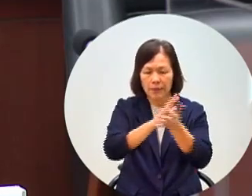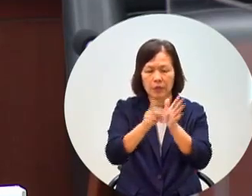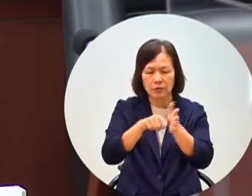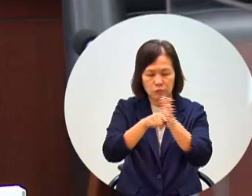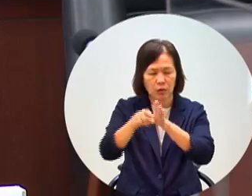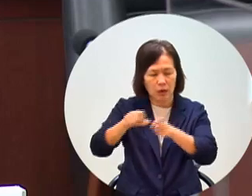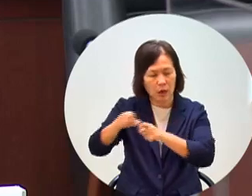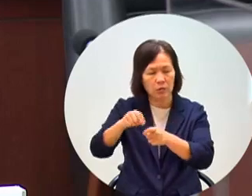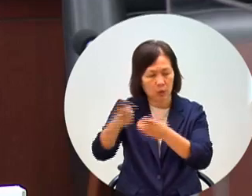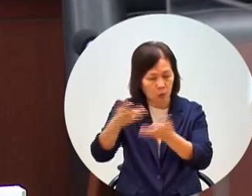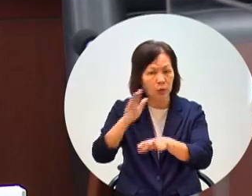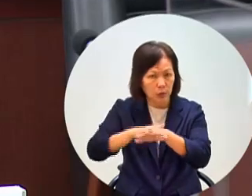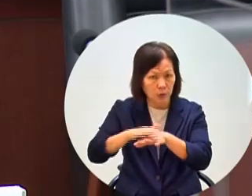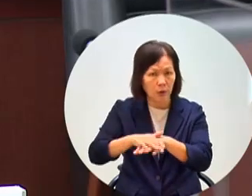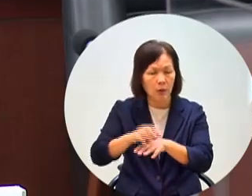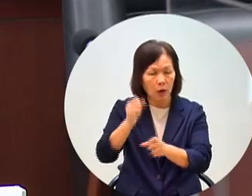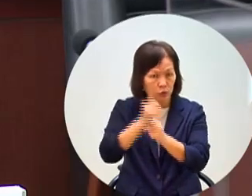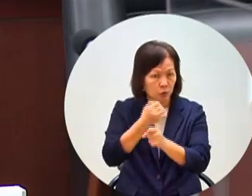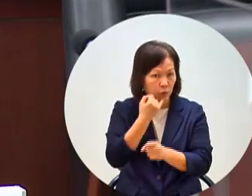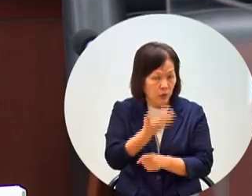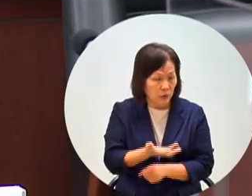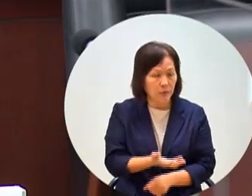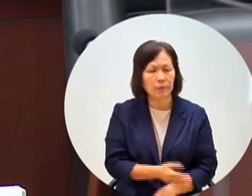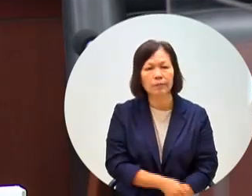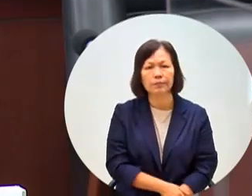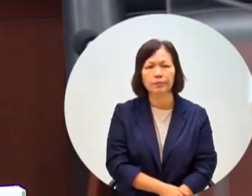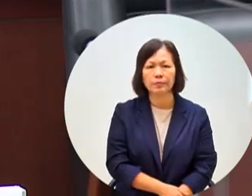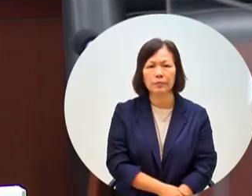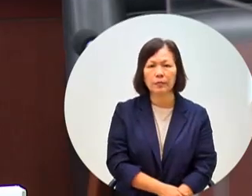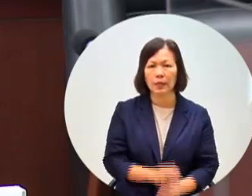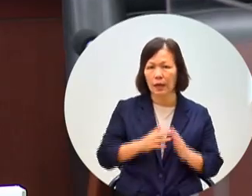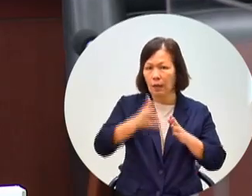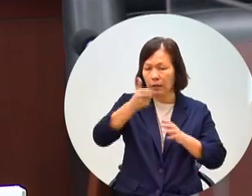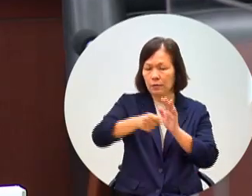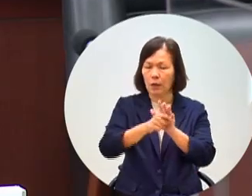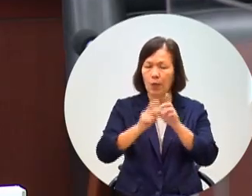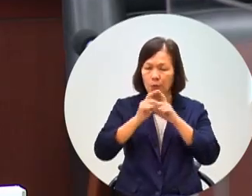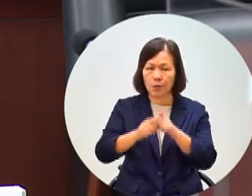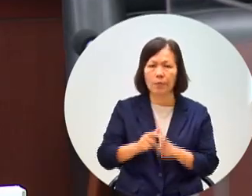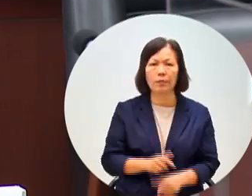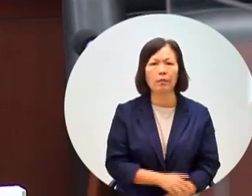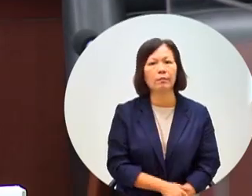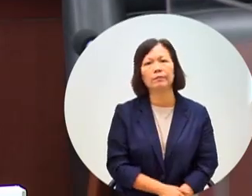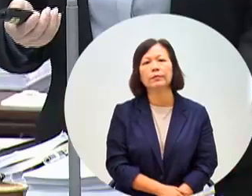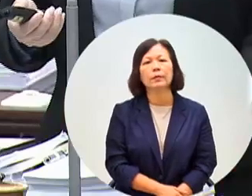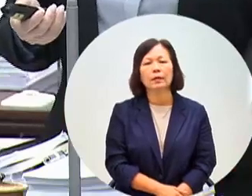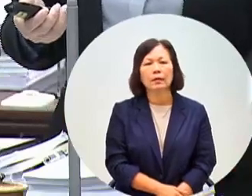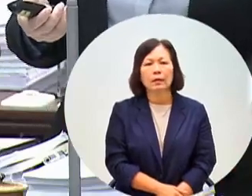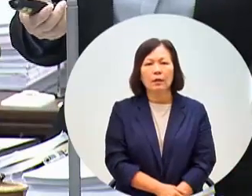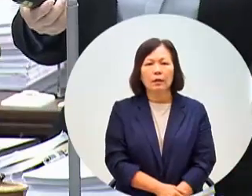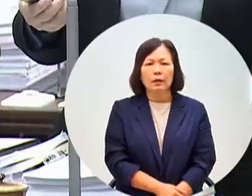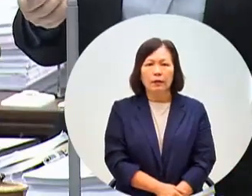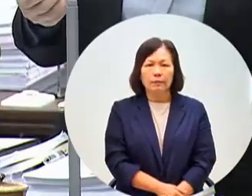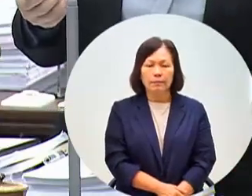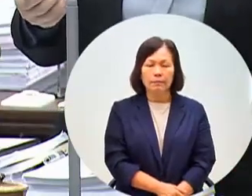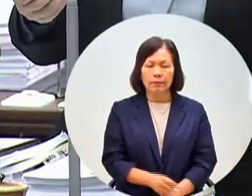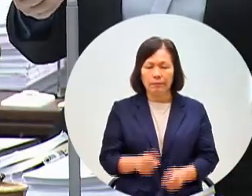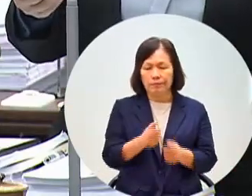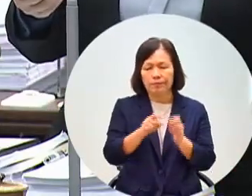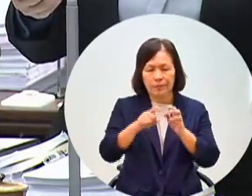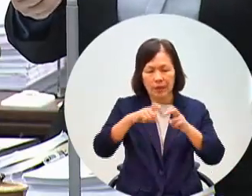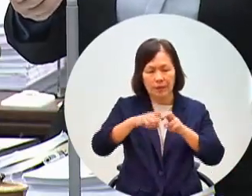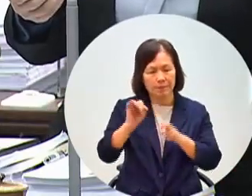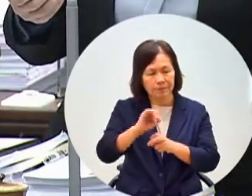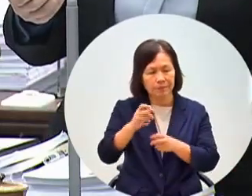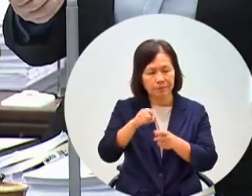题。能不能做，市长可以吗？ 市长请答复。 议长谢谢李议员指教哈，